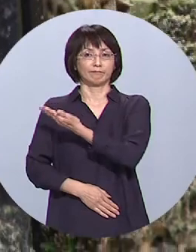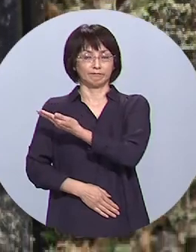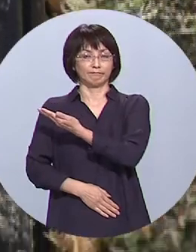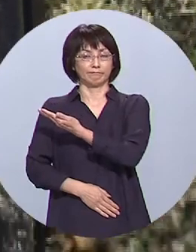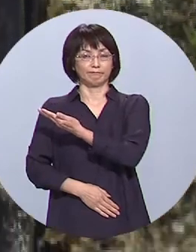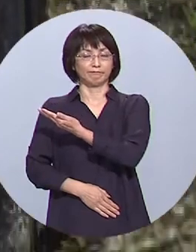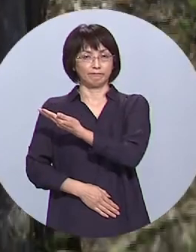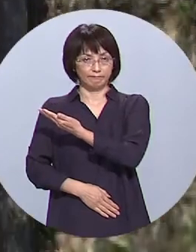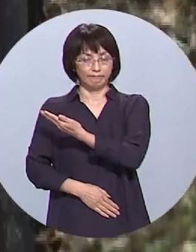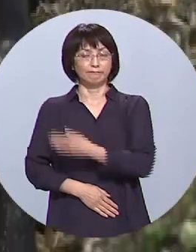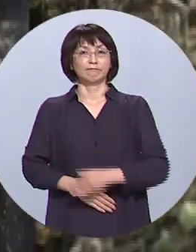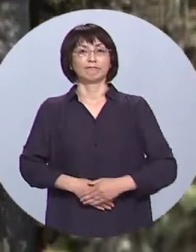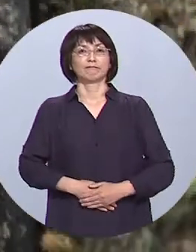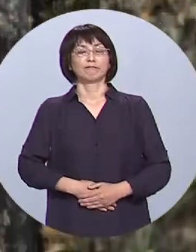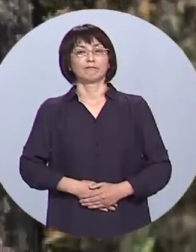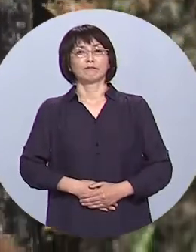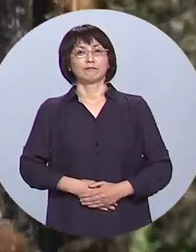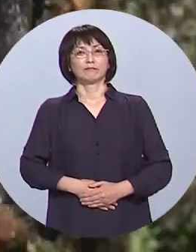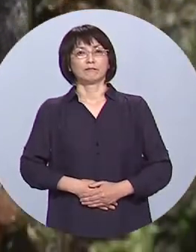ラに与えているんです。